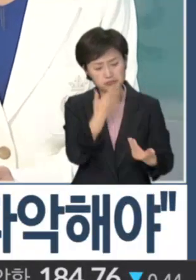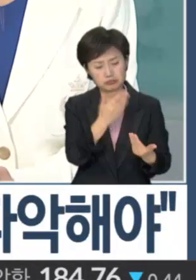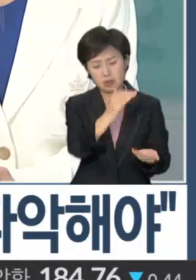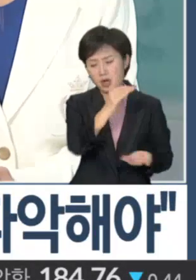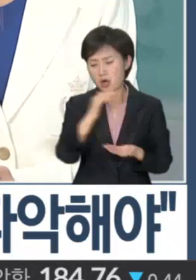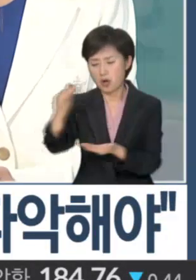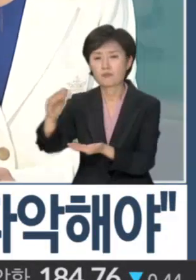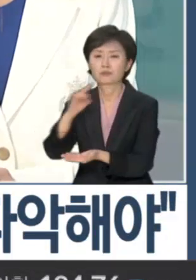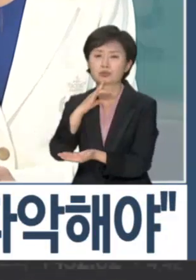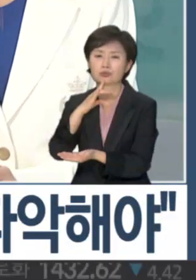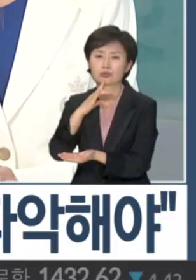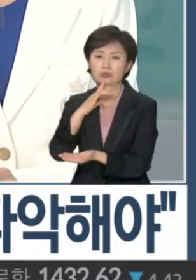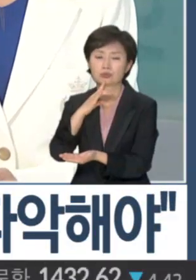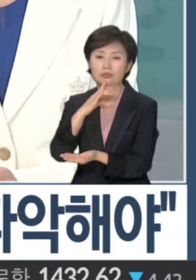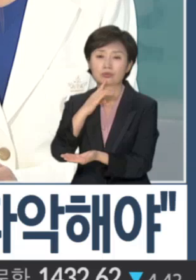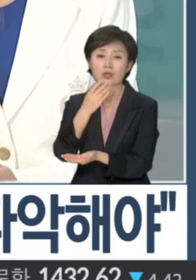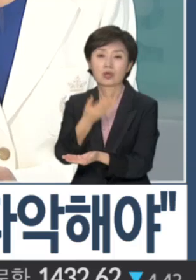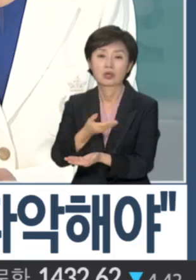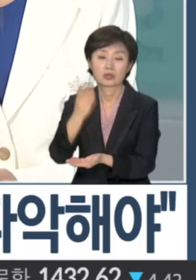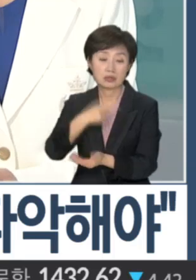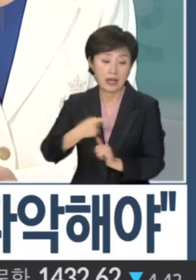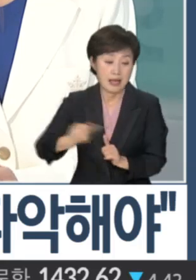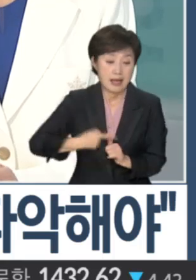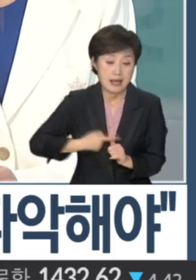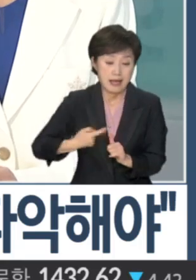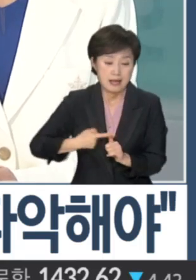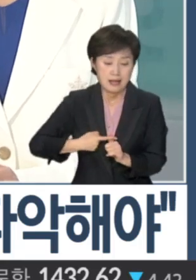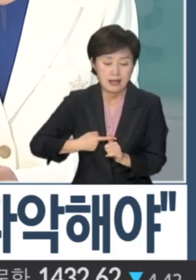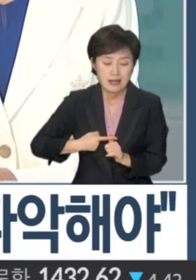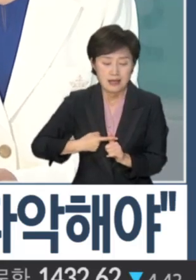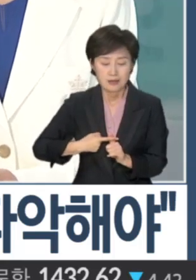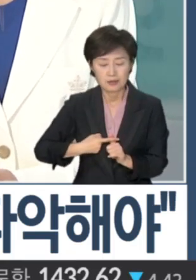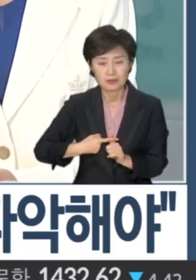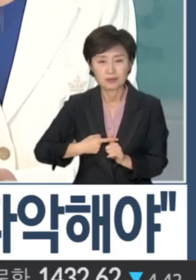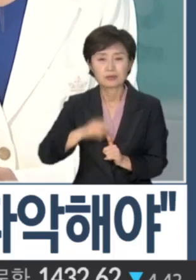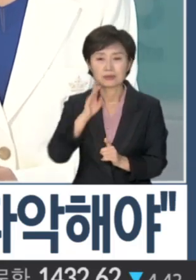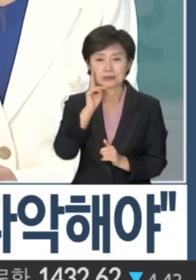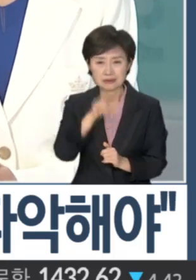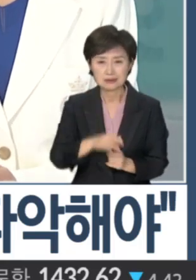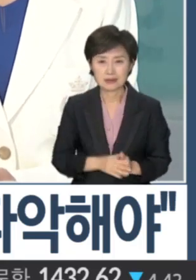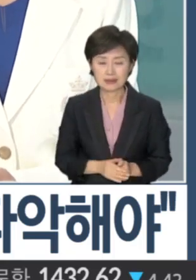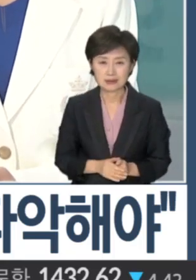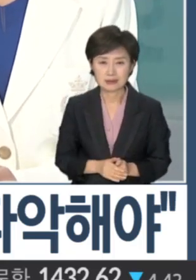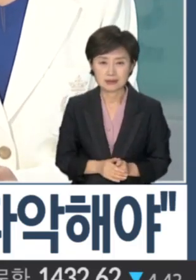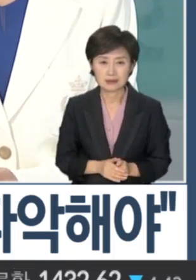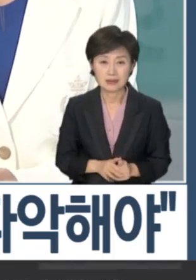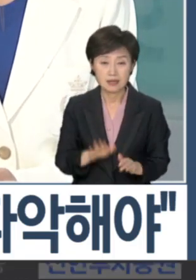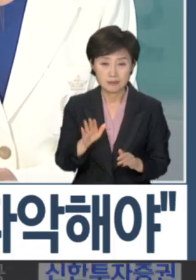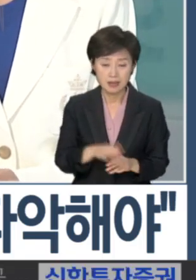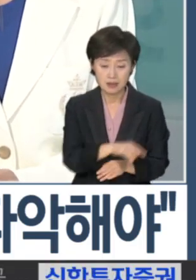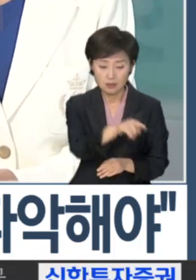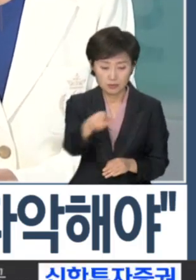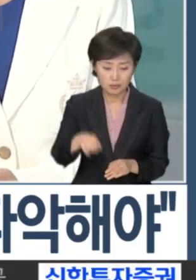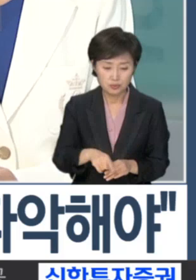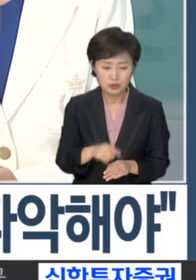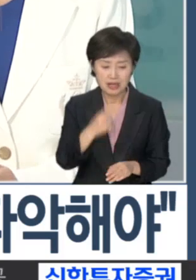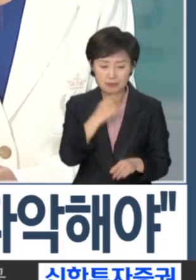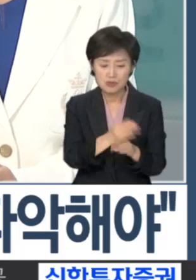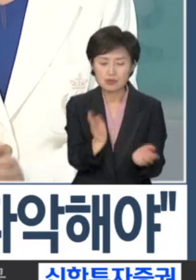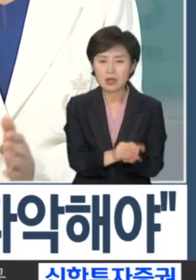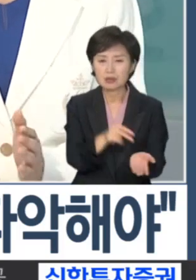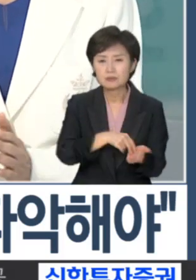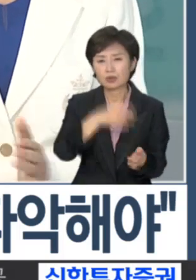이걸 강성 지지자들이 또 비난하는 그런 모습은 이재명 대표에게도 도움이 안 되고 민주당에도 도움이 안